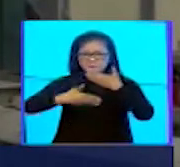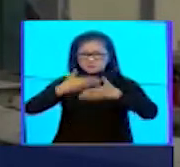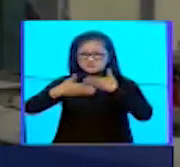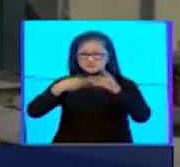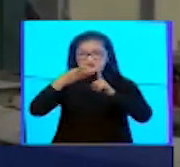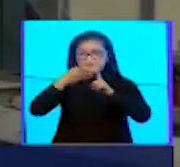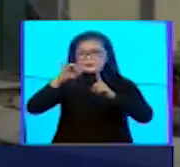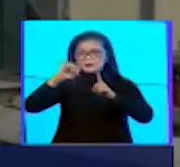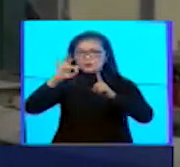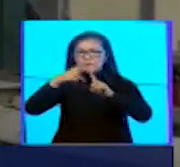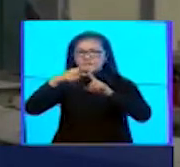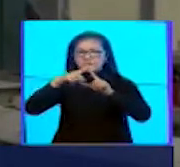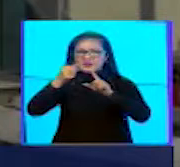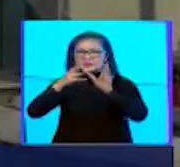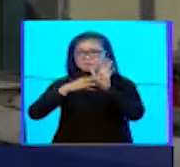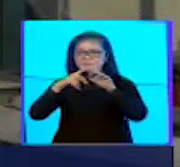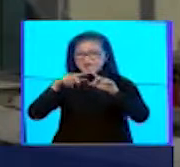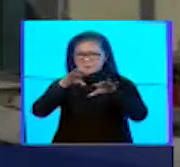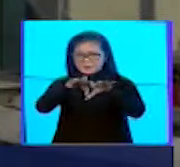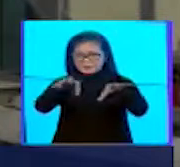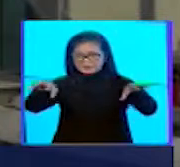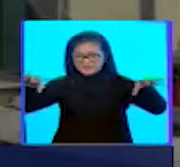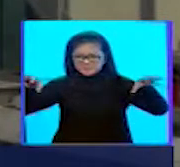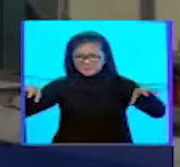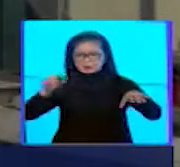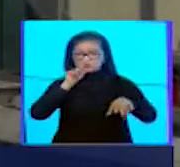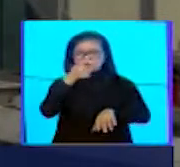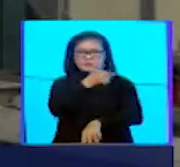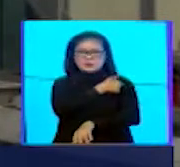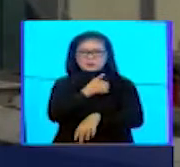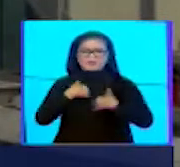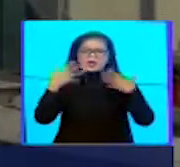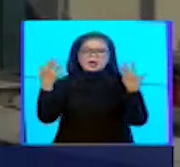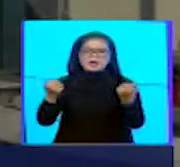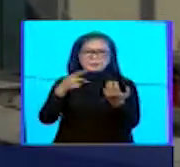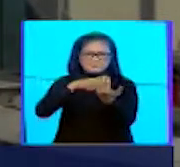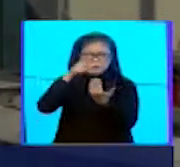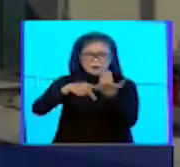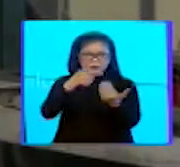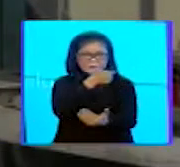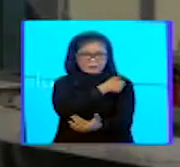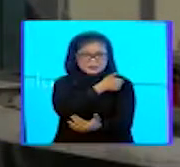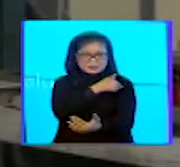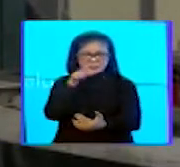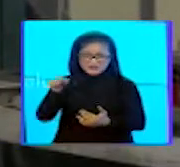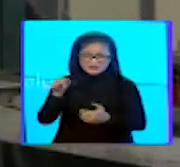bulk vaksin ini. Dengan demikian, kita harapkan program vaksinasi daerah